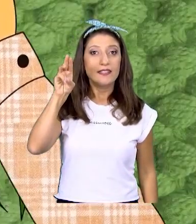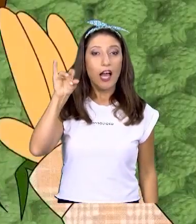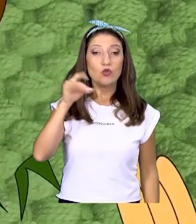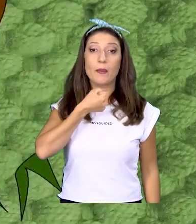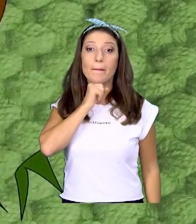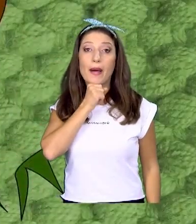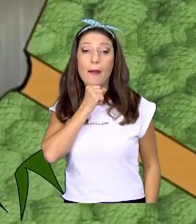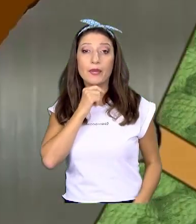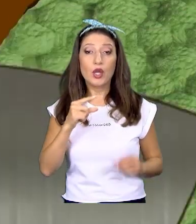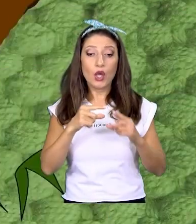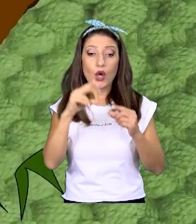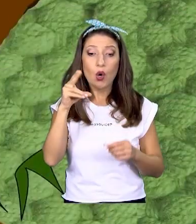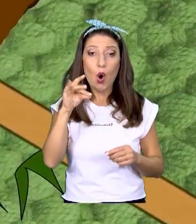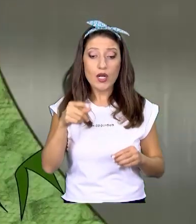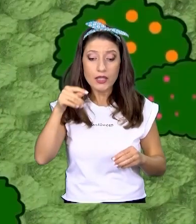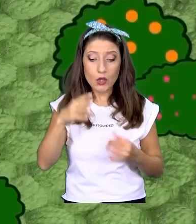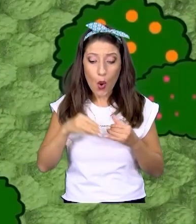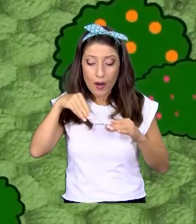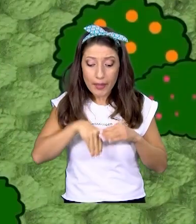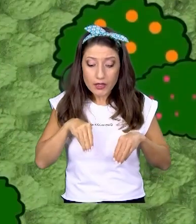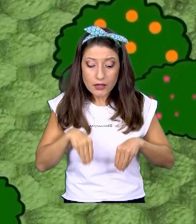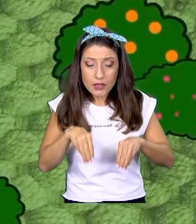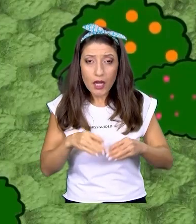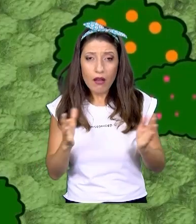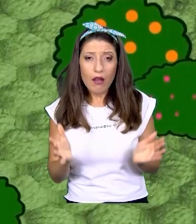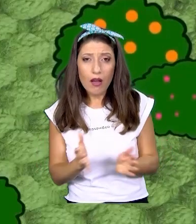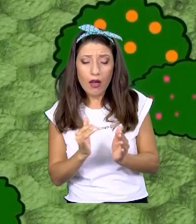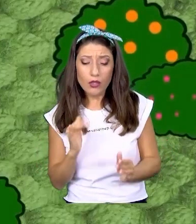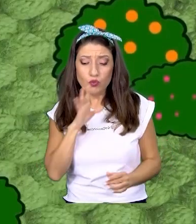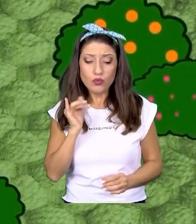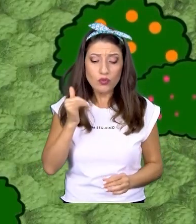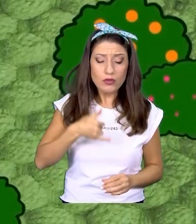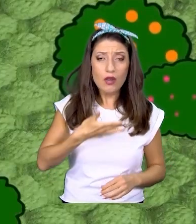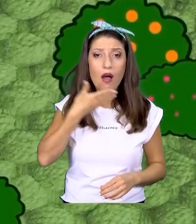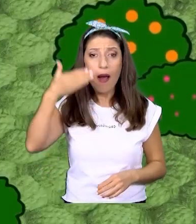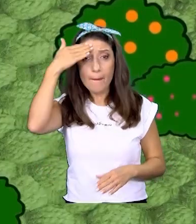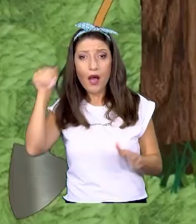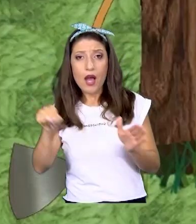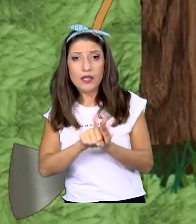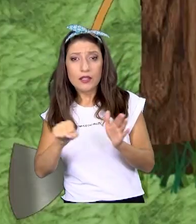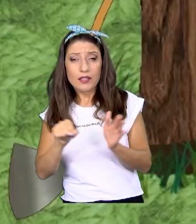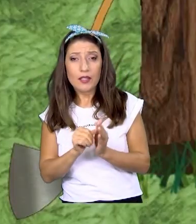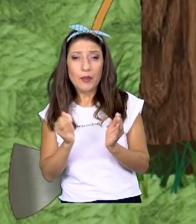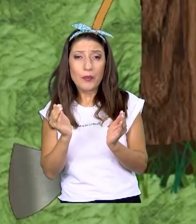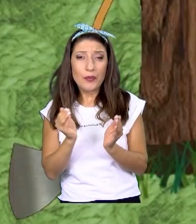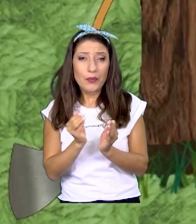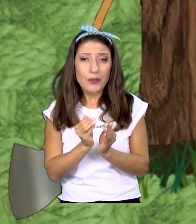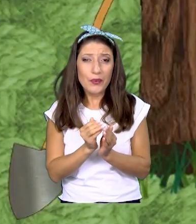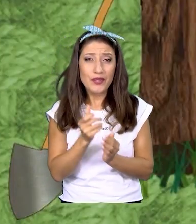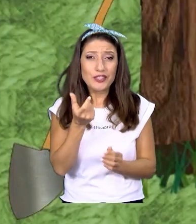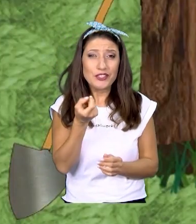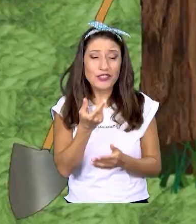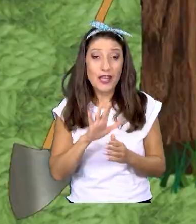Ծատուր պապին տնկեց կորիզ և խնամեց ծմեր ամար, ծիլեր փոքրիկ